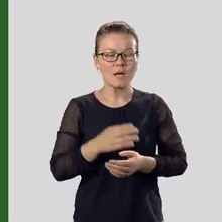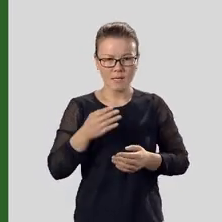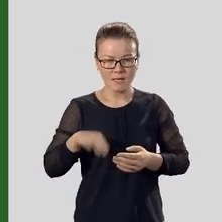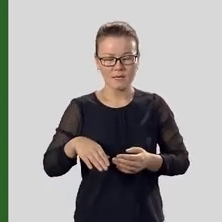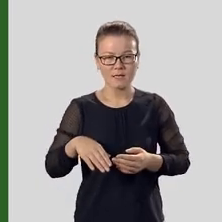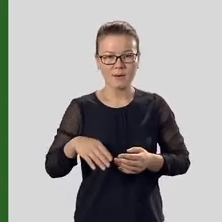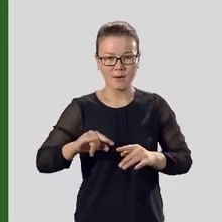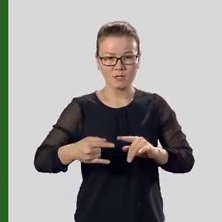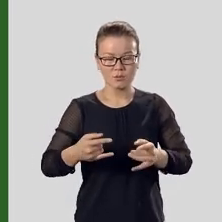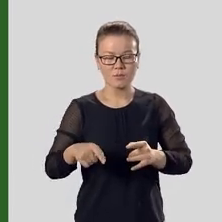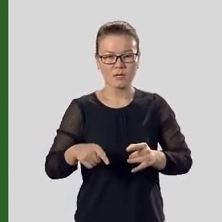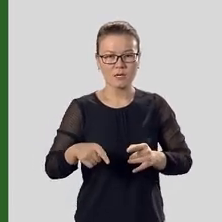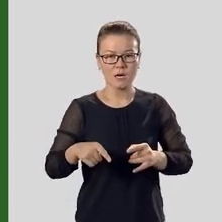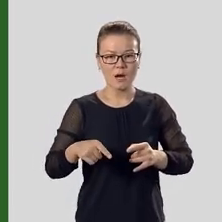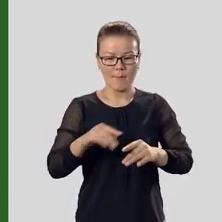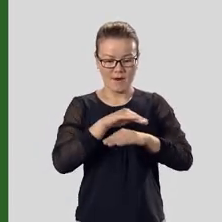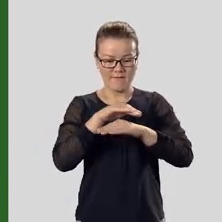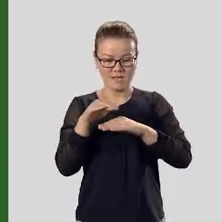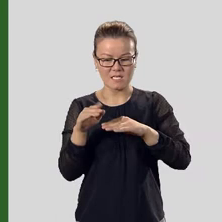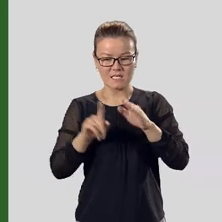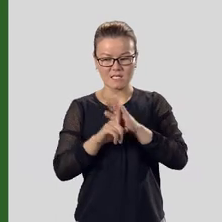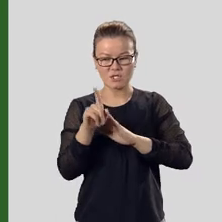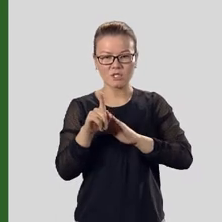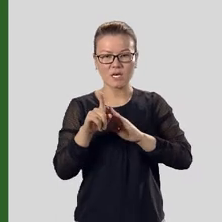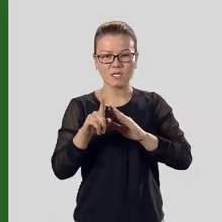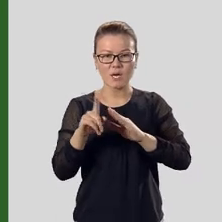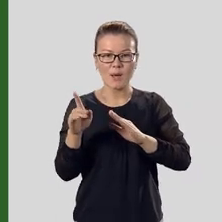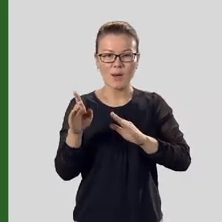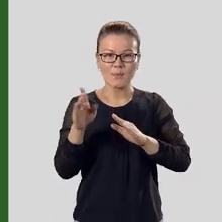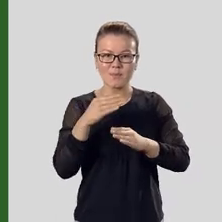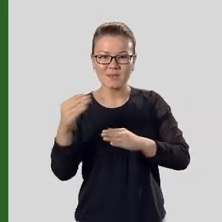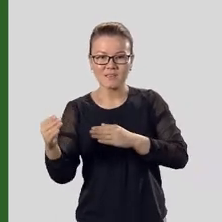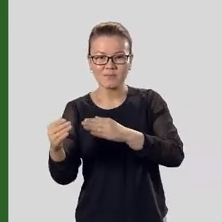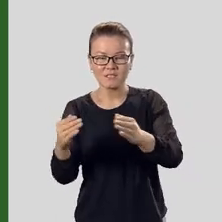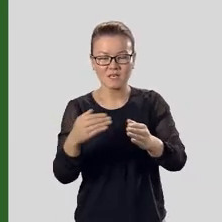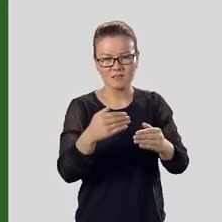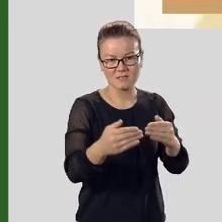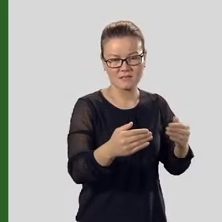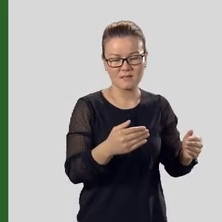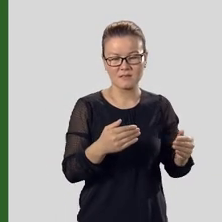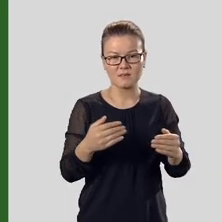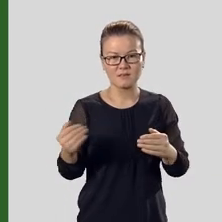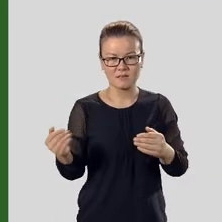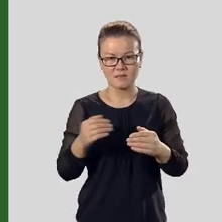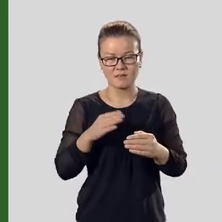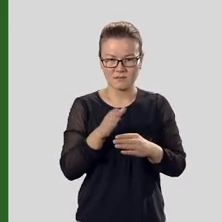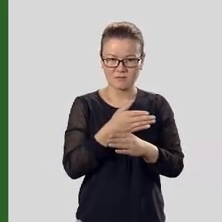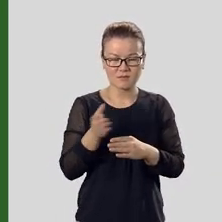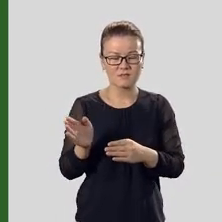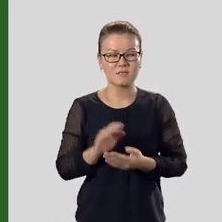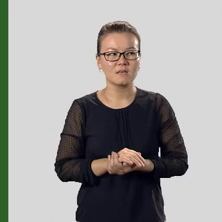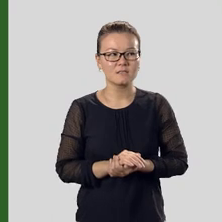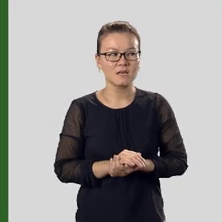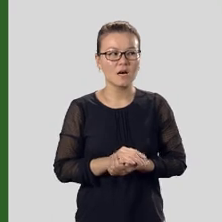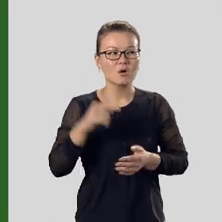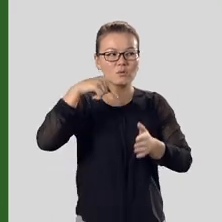разломам поверхности начинает перемещаться расплавленное вещество мантии. Наибольшей длины и